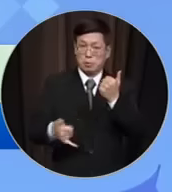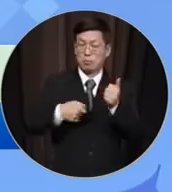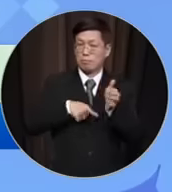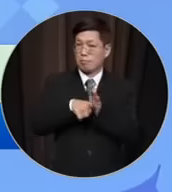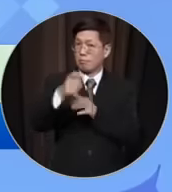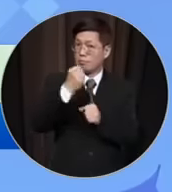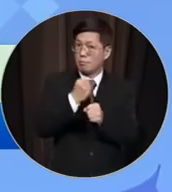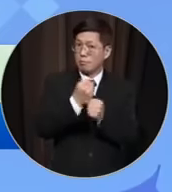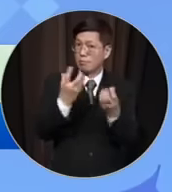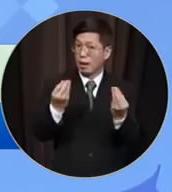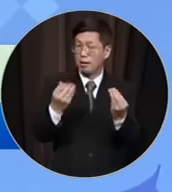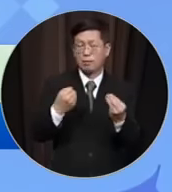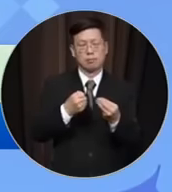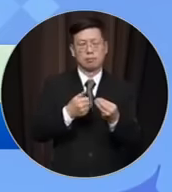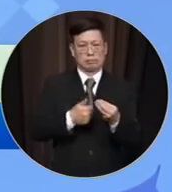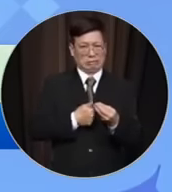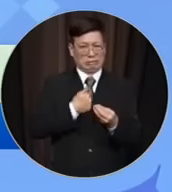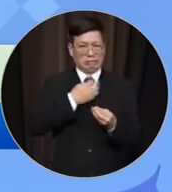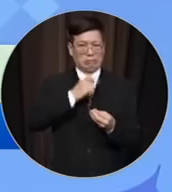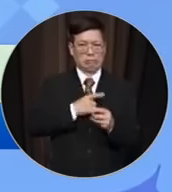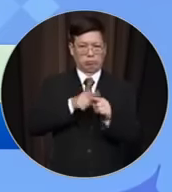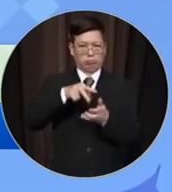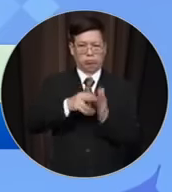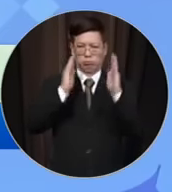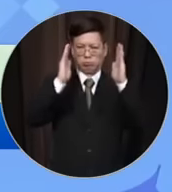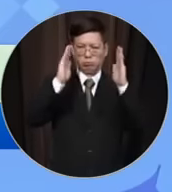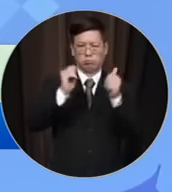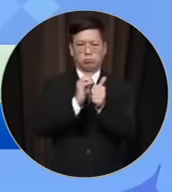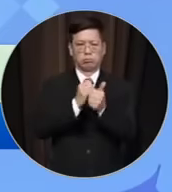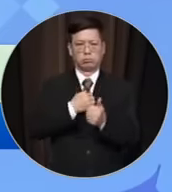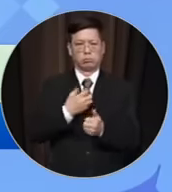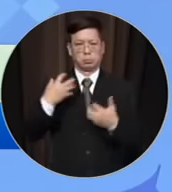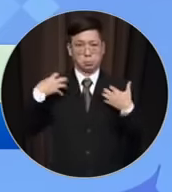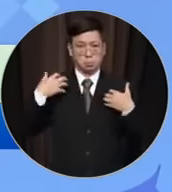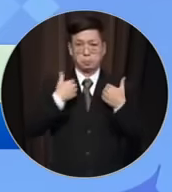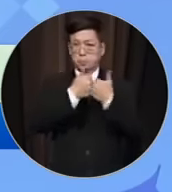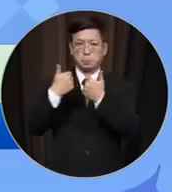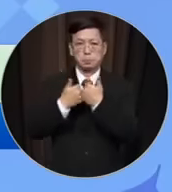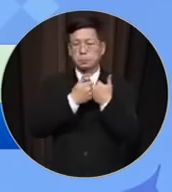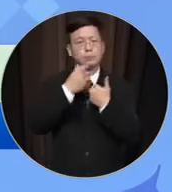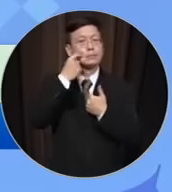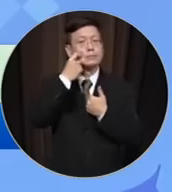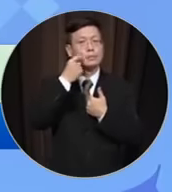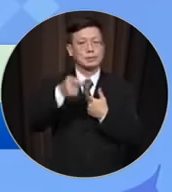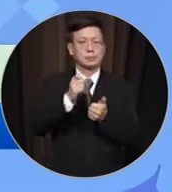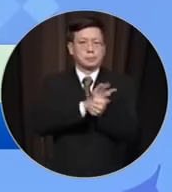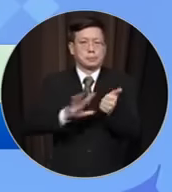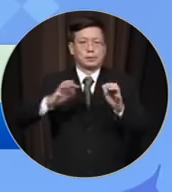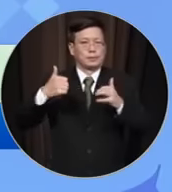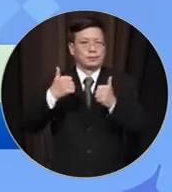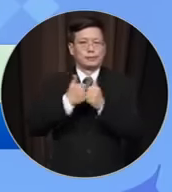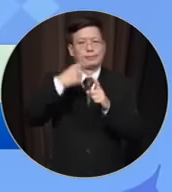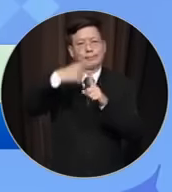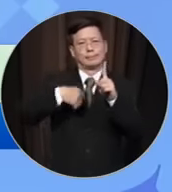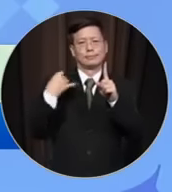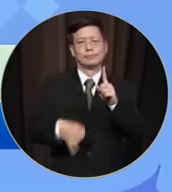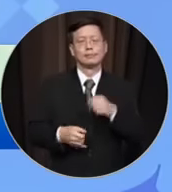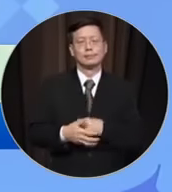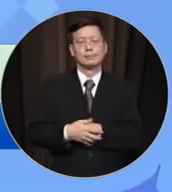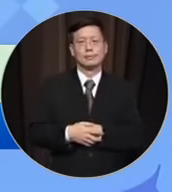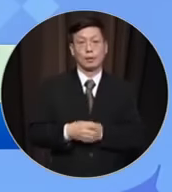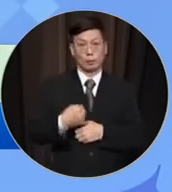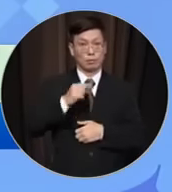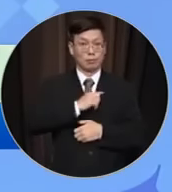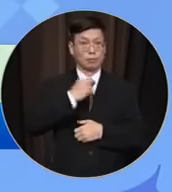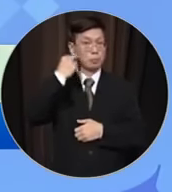作，就无法很公正地主持委员会的议事讨论，因此也造成了国会的失能。所以我们觉